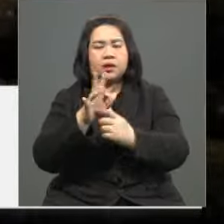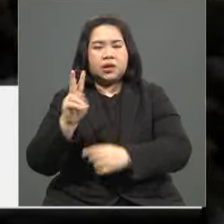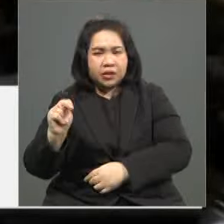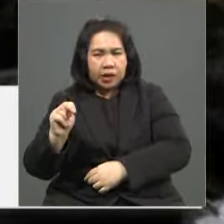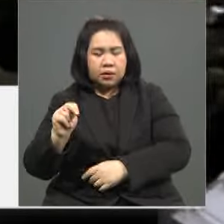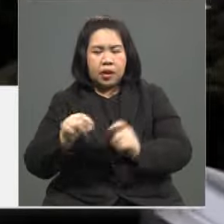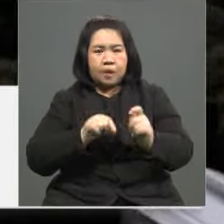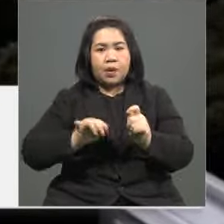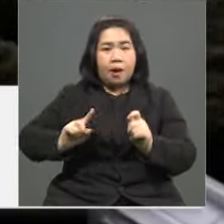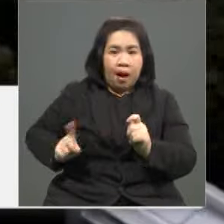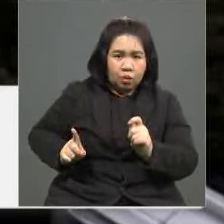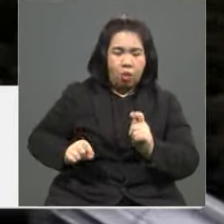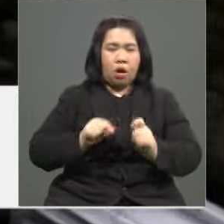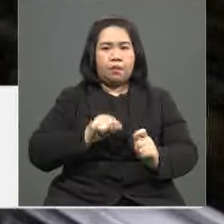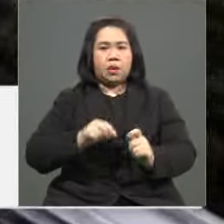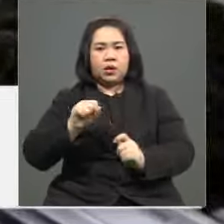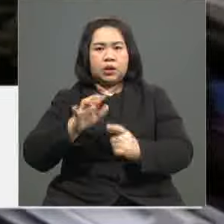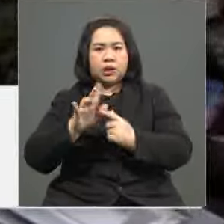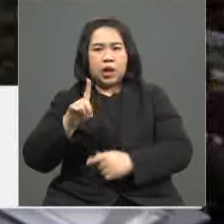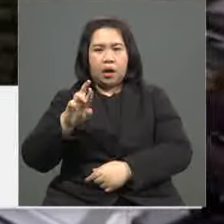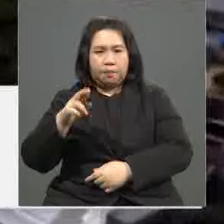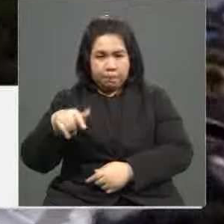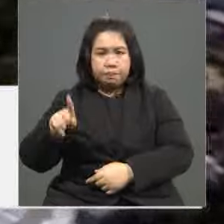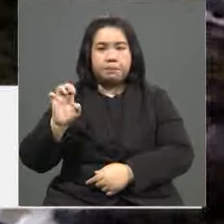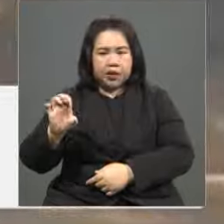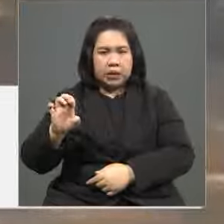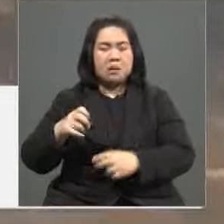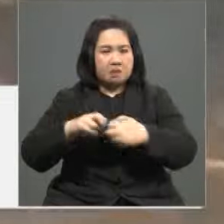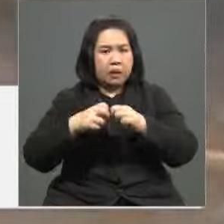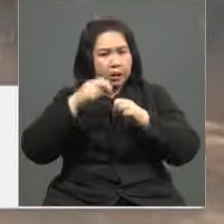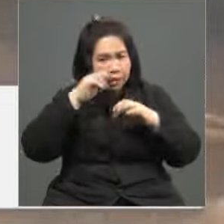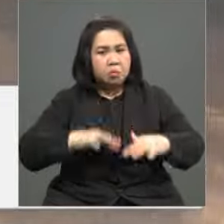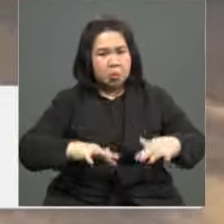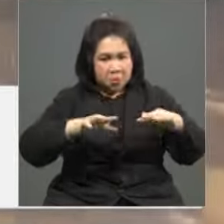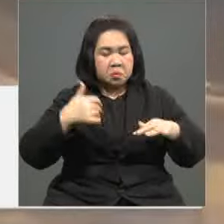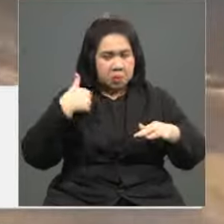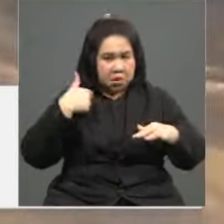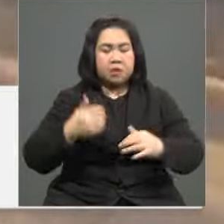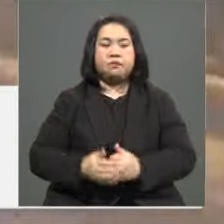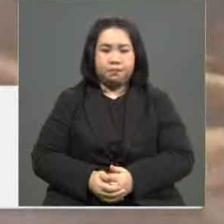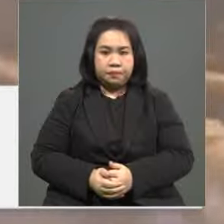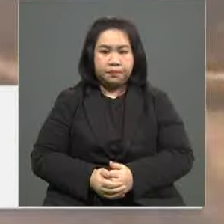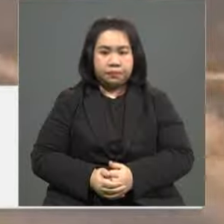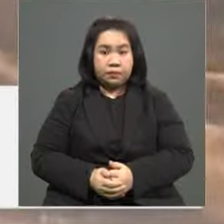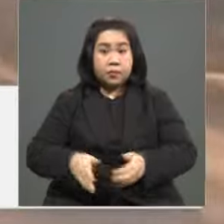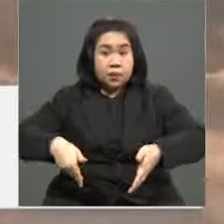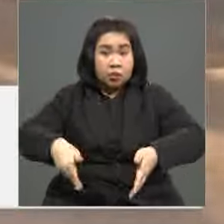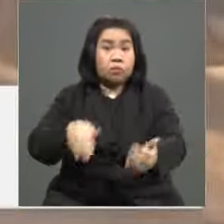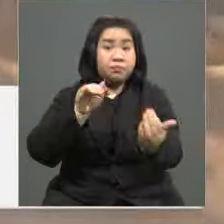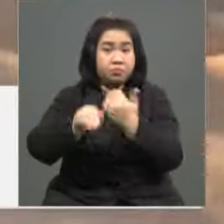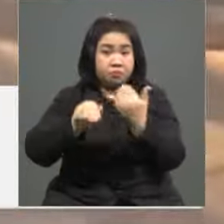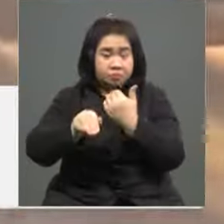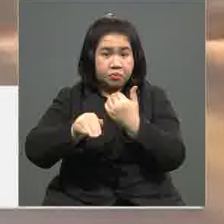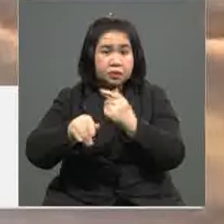และสารพีทำให้น้ำท่วมขังในหลายพื้นที่ถนนเลียบลำน้ำปิงตำบลแม่ม่สพข่าเ่อตำบลศพ